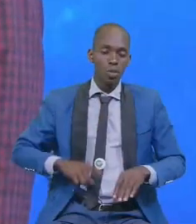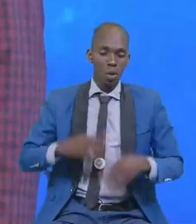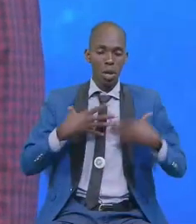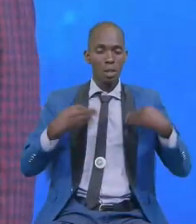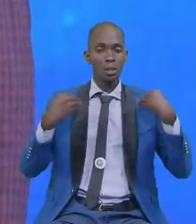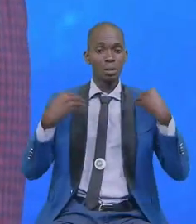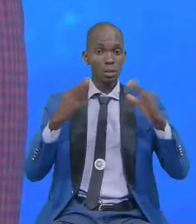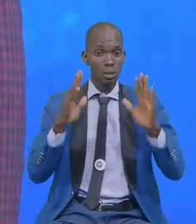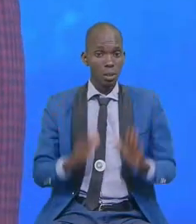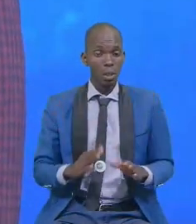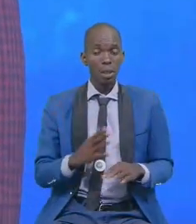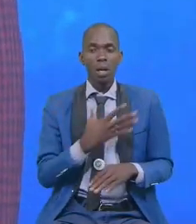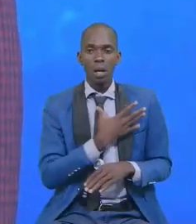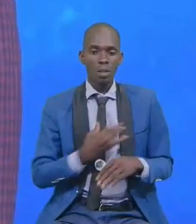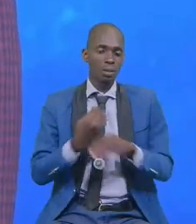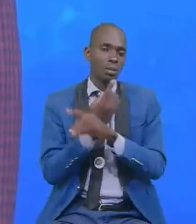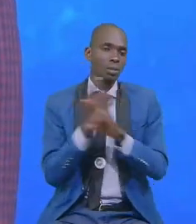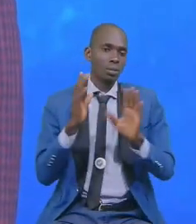et libérateur.